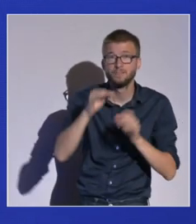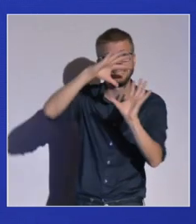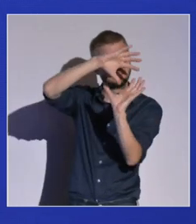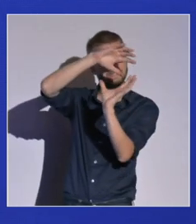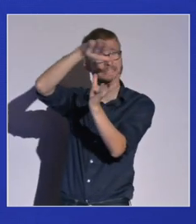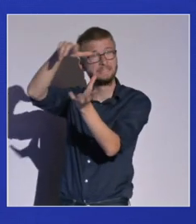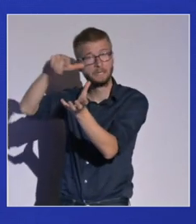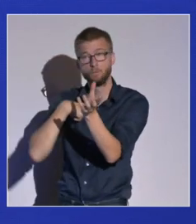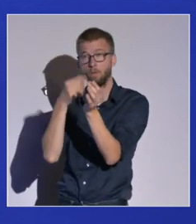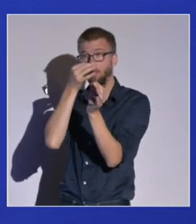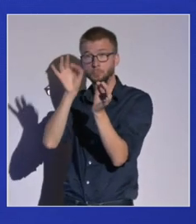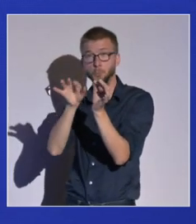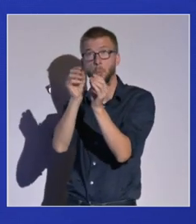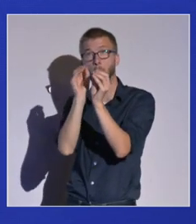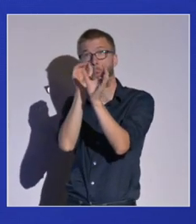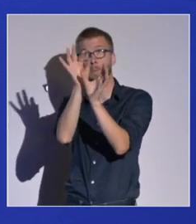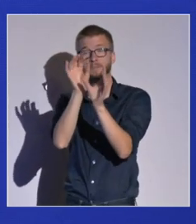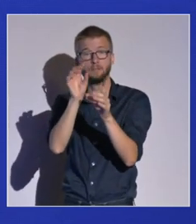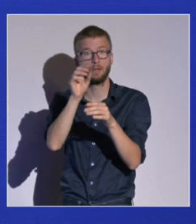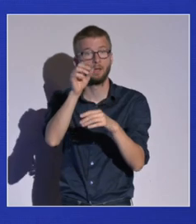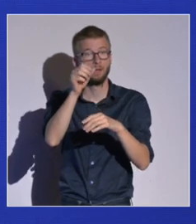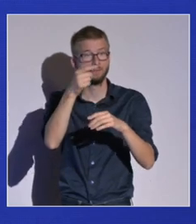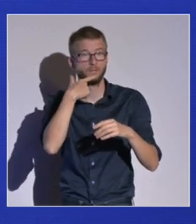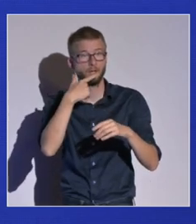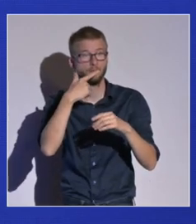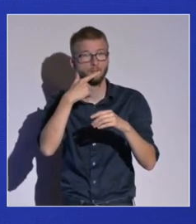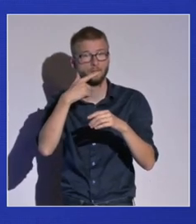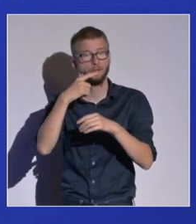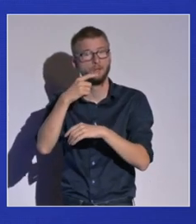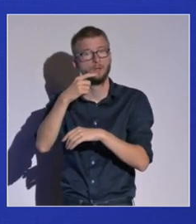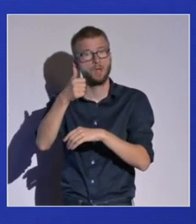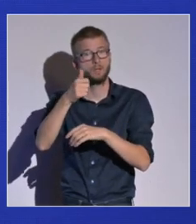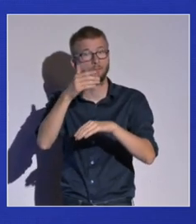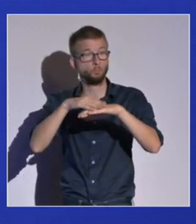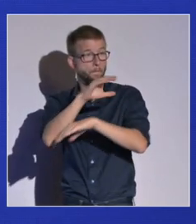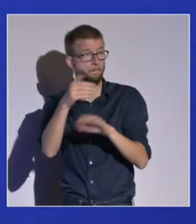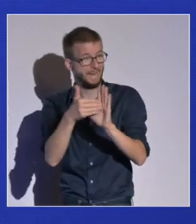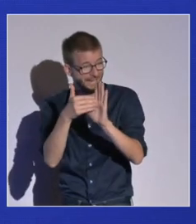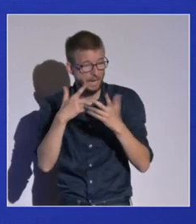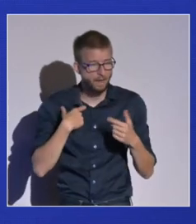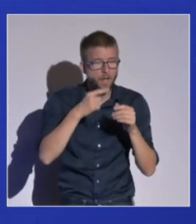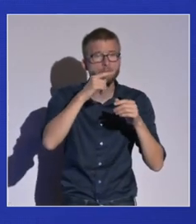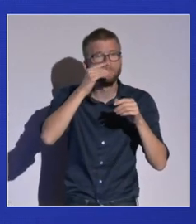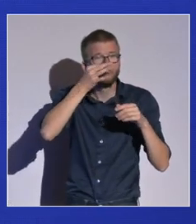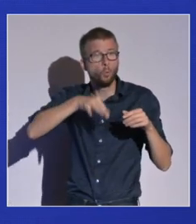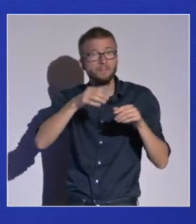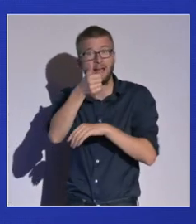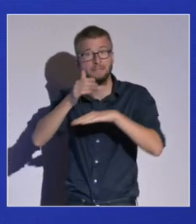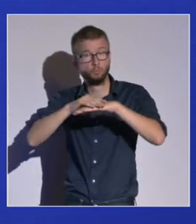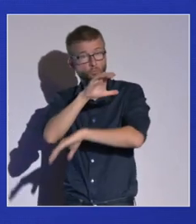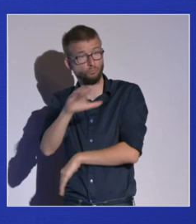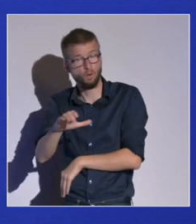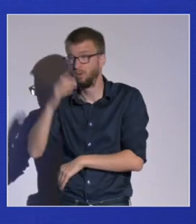de la planète et le centième des émissions de gaz à effet de serre. Tous les autres font pire,